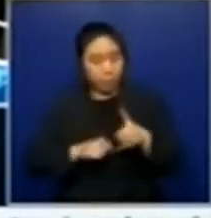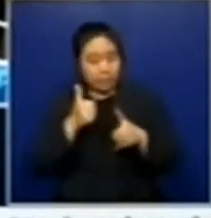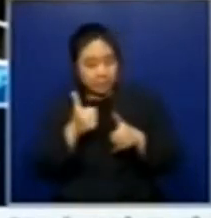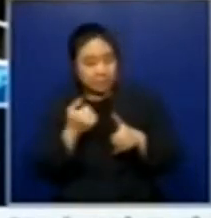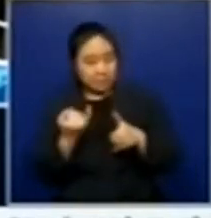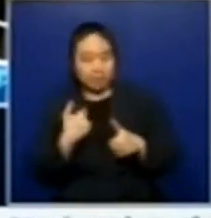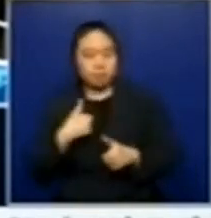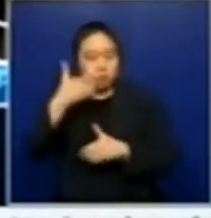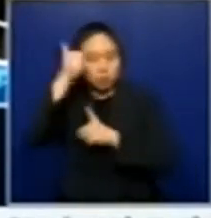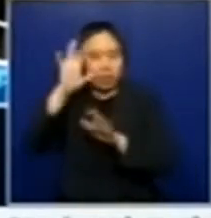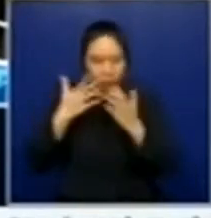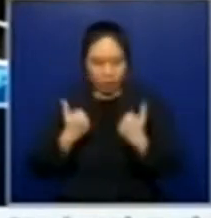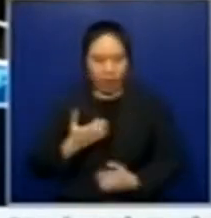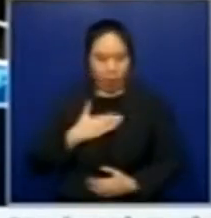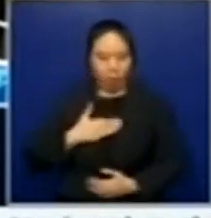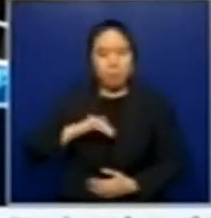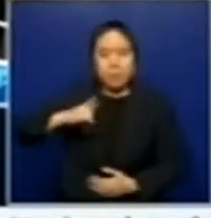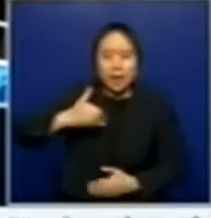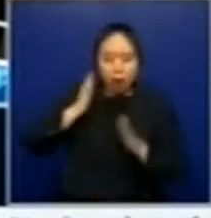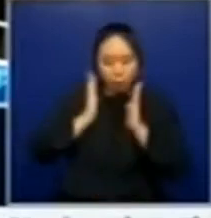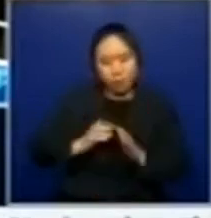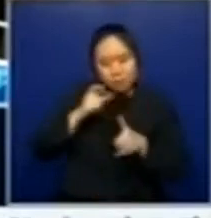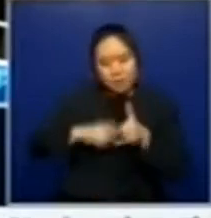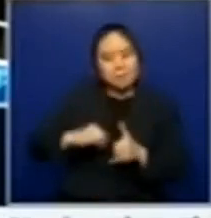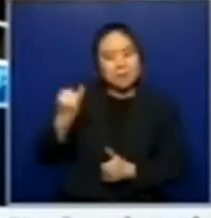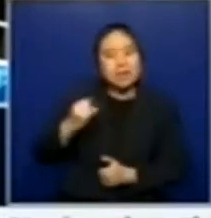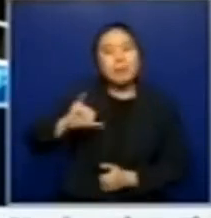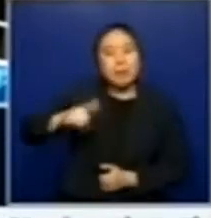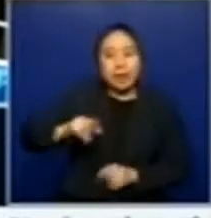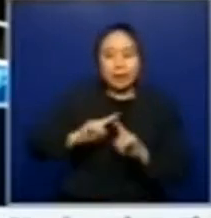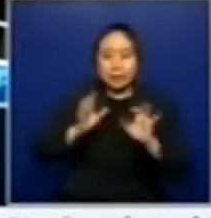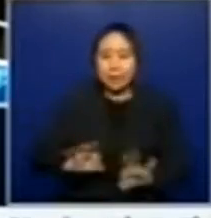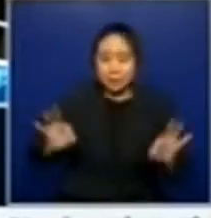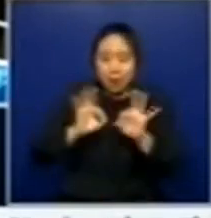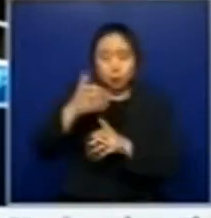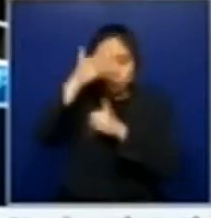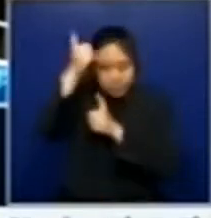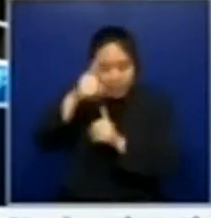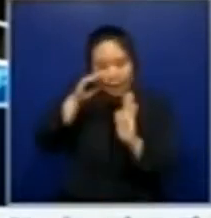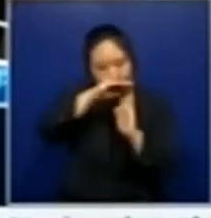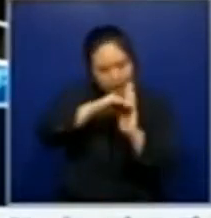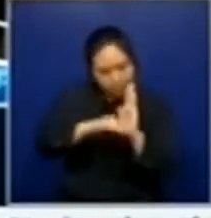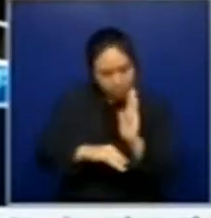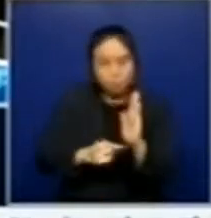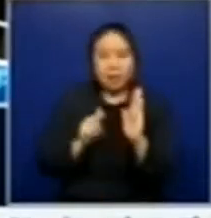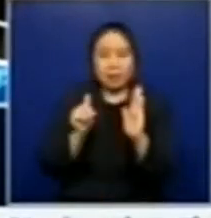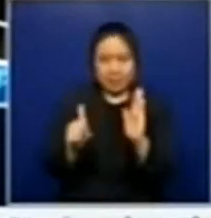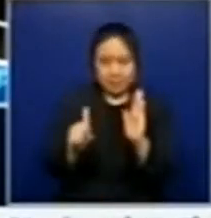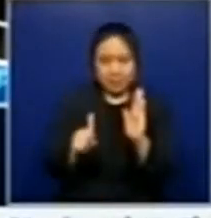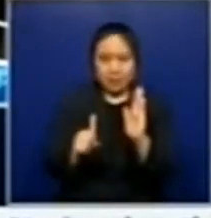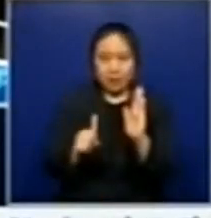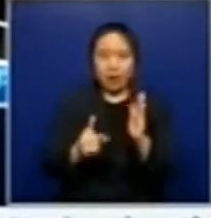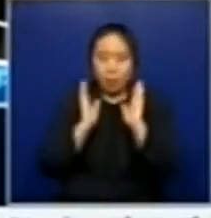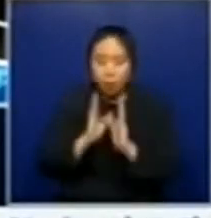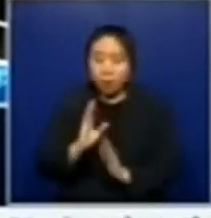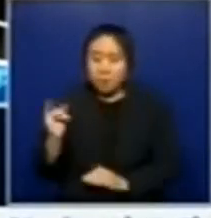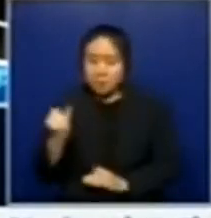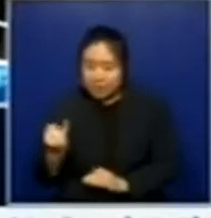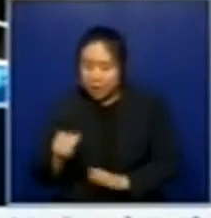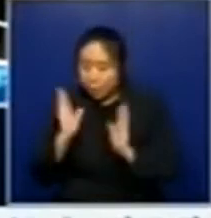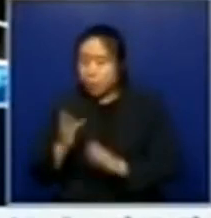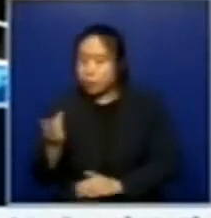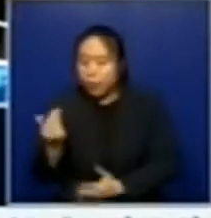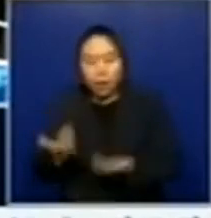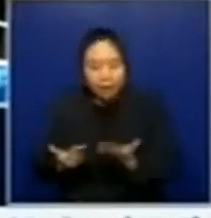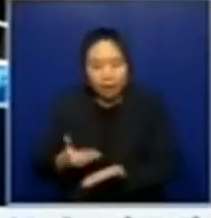ผมพูดอยู่ขณะนี้อาจจะเป็นคนไม่ดีก็ได้แต่เราสนใจหลักการเราสนใจระบบถ้าเราทำระบบให้มันดีไม่ว่าคนไม่ดีเข้ามากี่คนก็ต้องถูกดีด